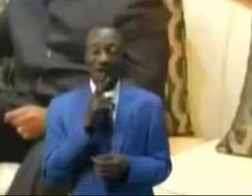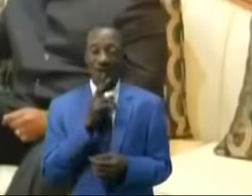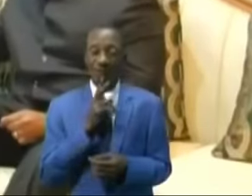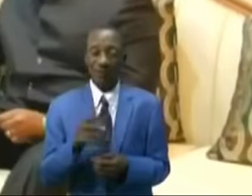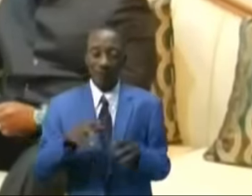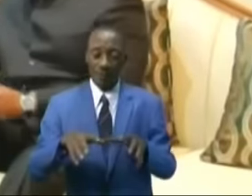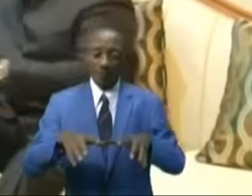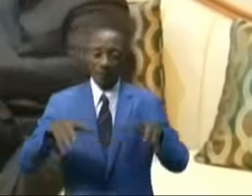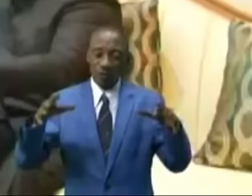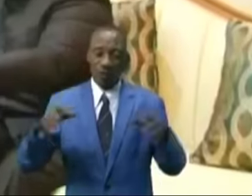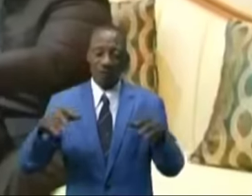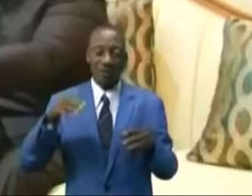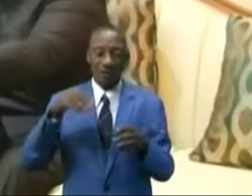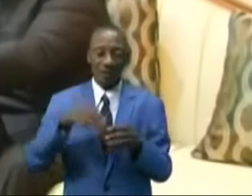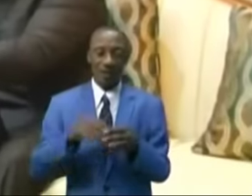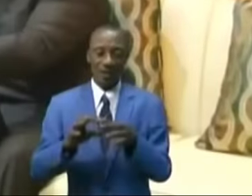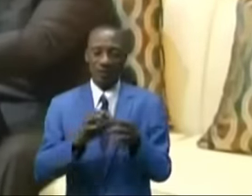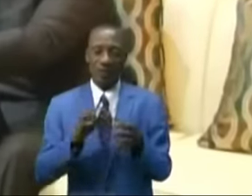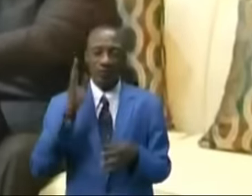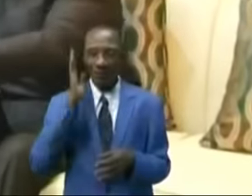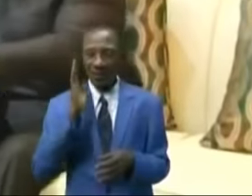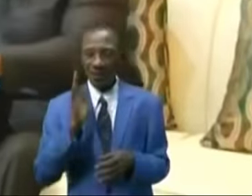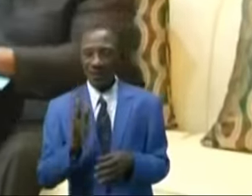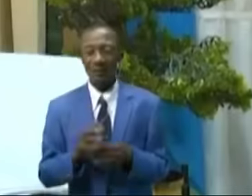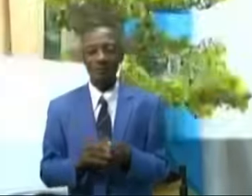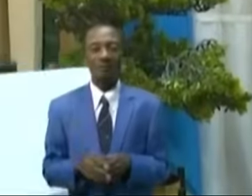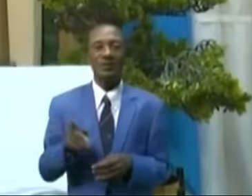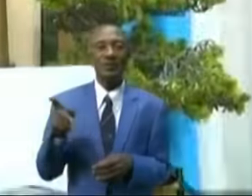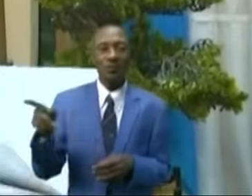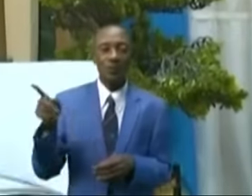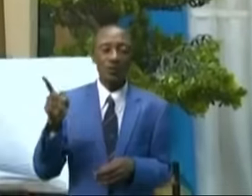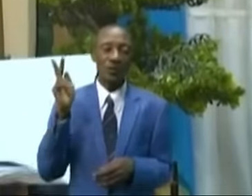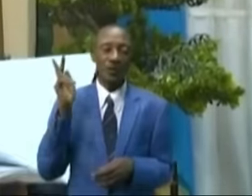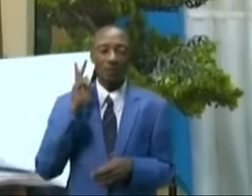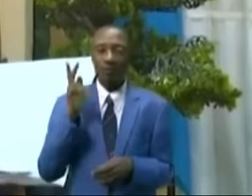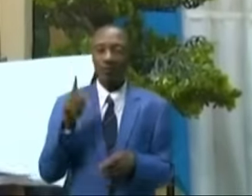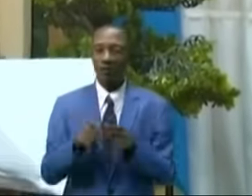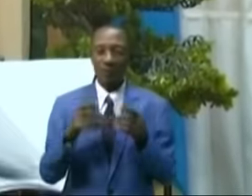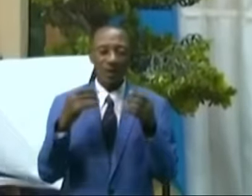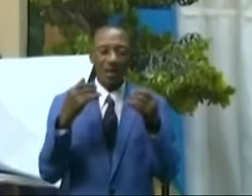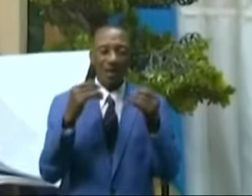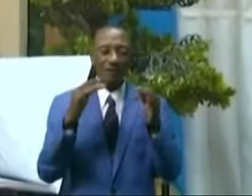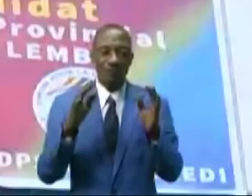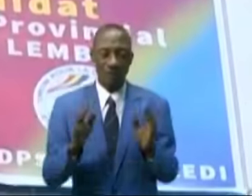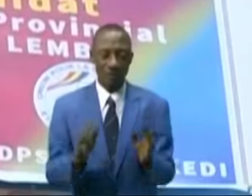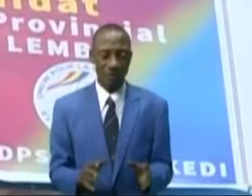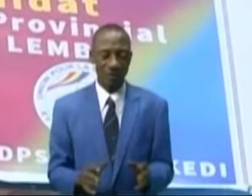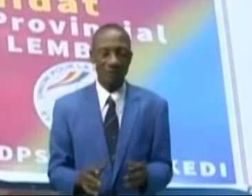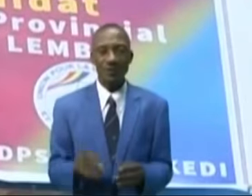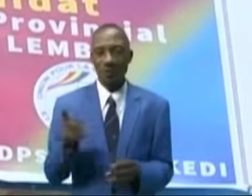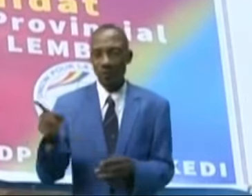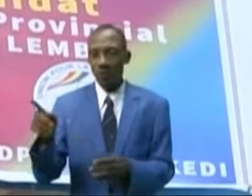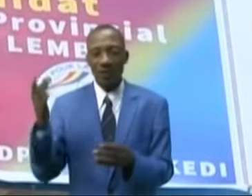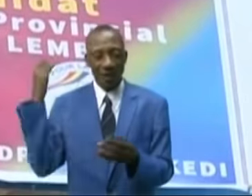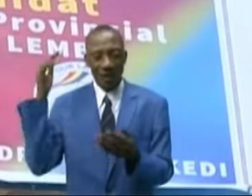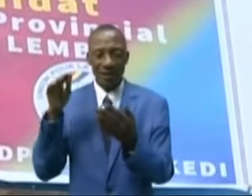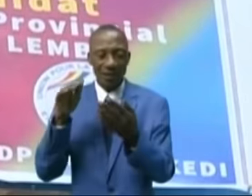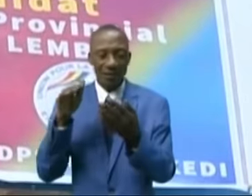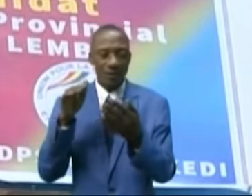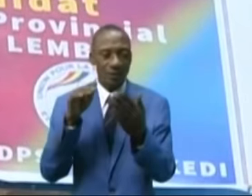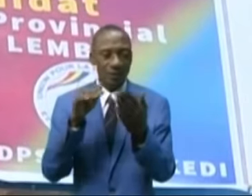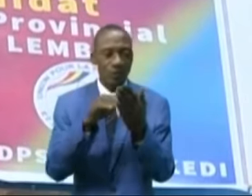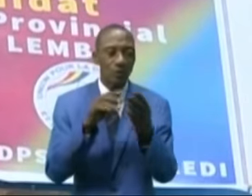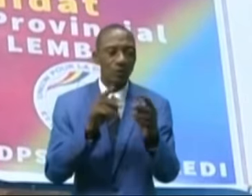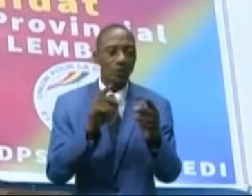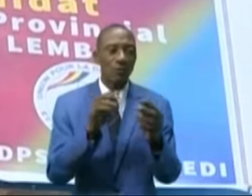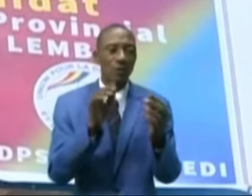la nation, puis informateur, étape qui a précédé la nomination de la première ministre, élue députée nationale,